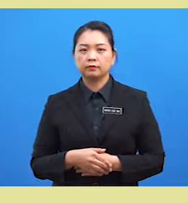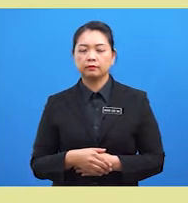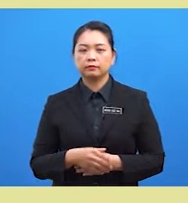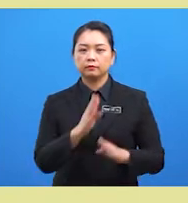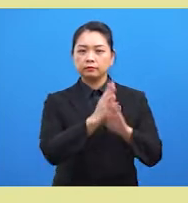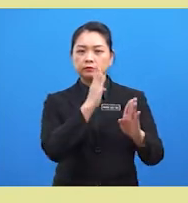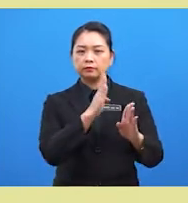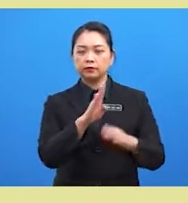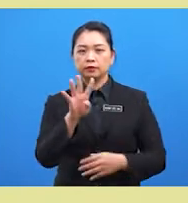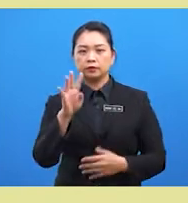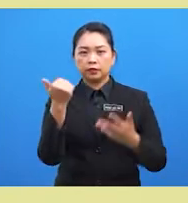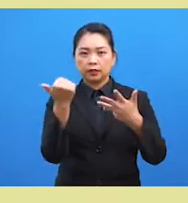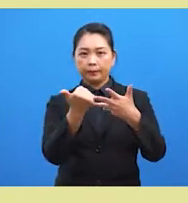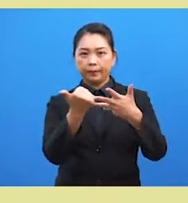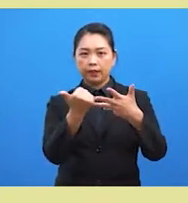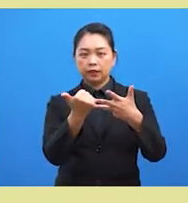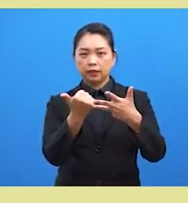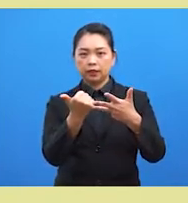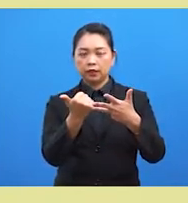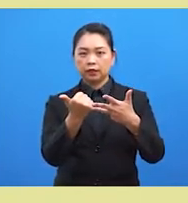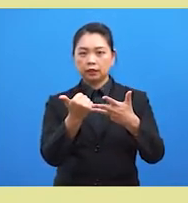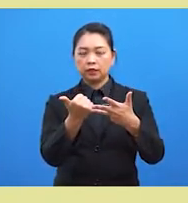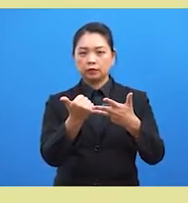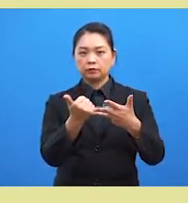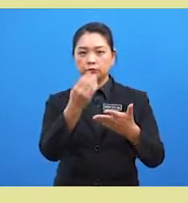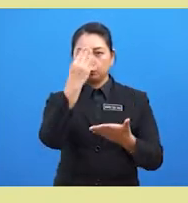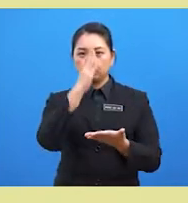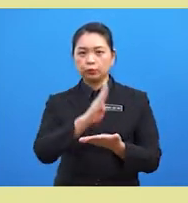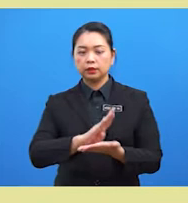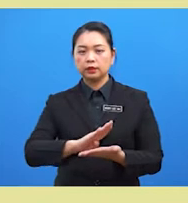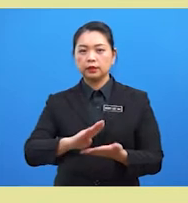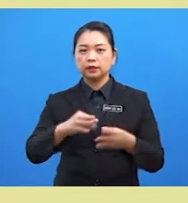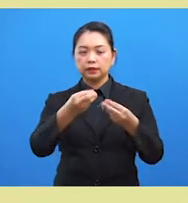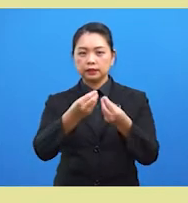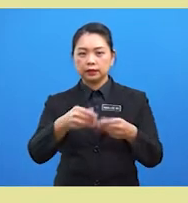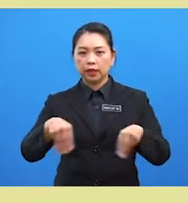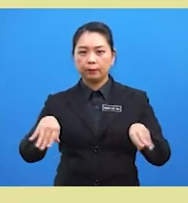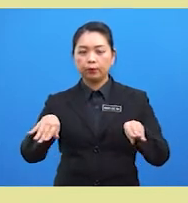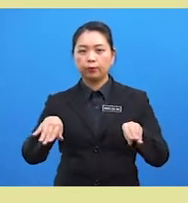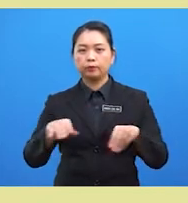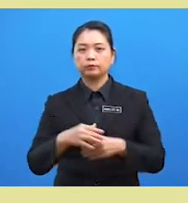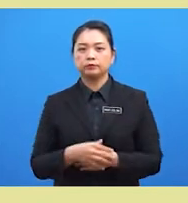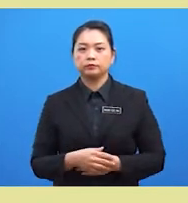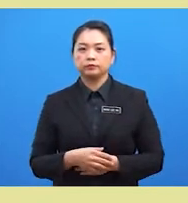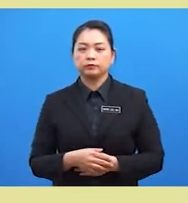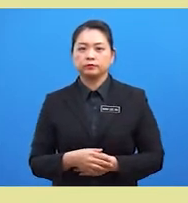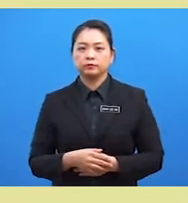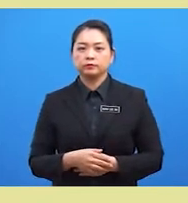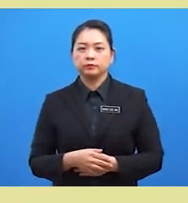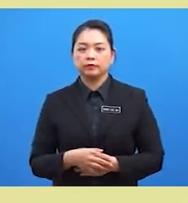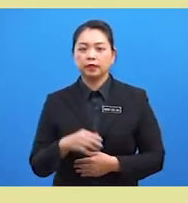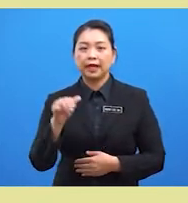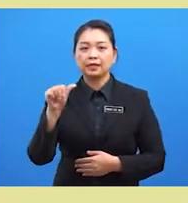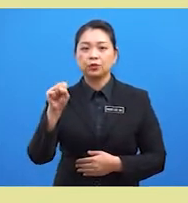Budi Ditabur Jasa Disemai, terdapat gaya bahasa perulangan asonansi,